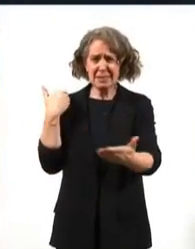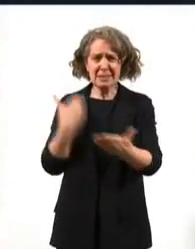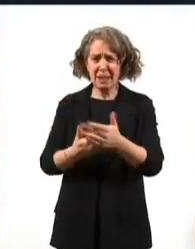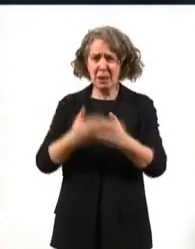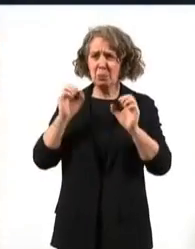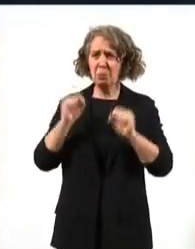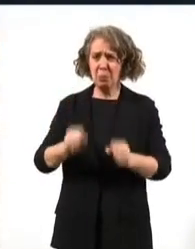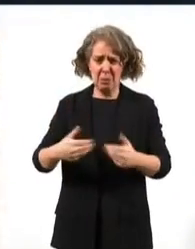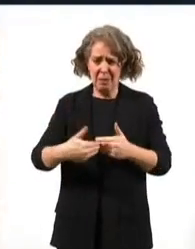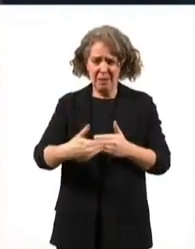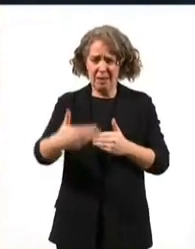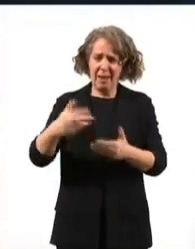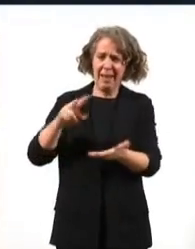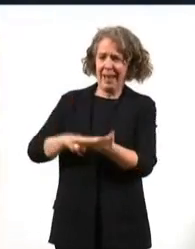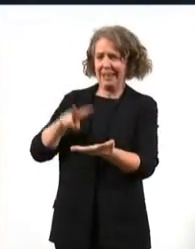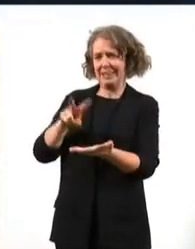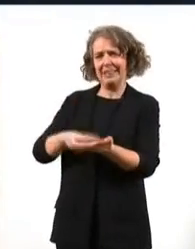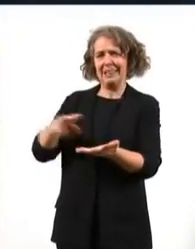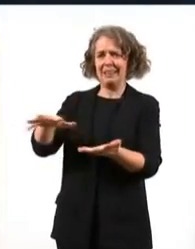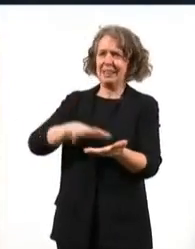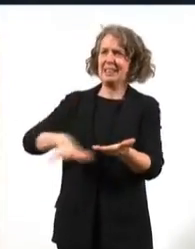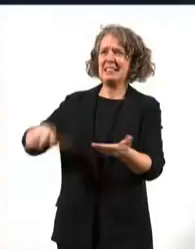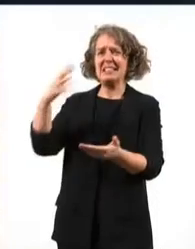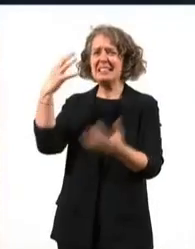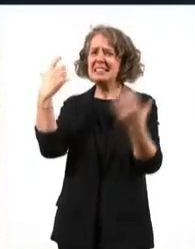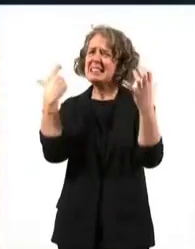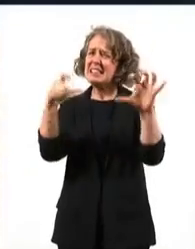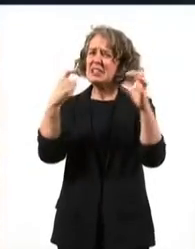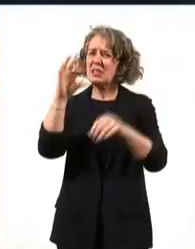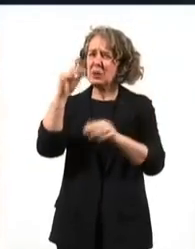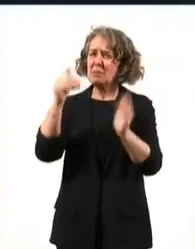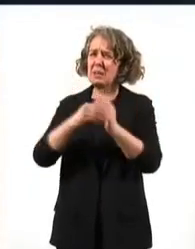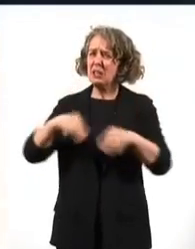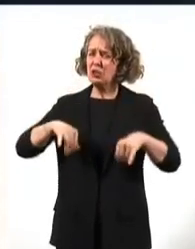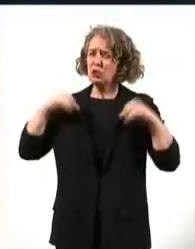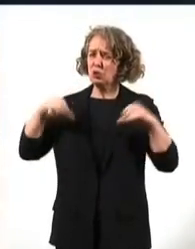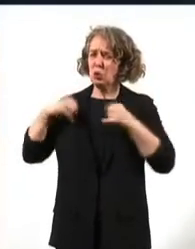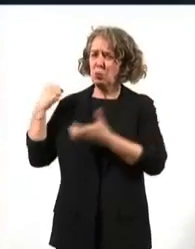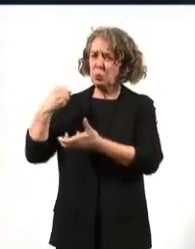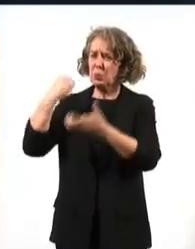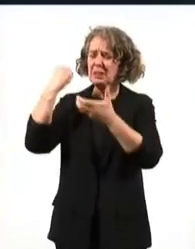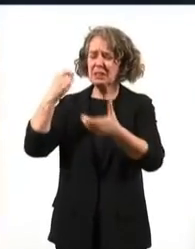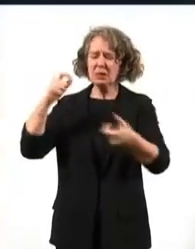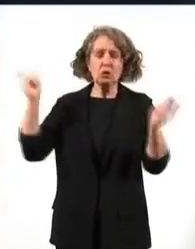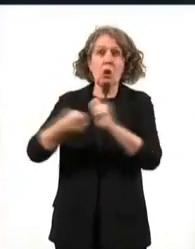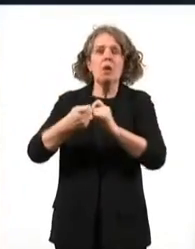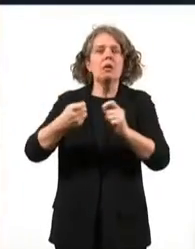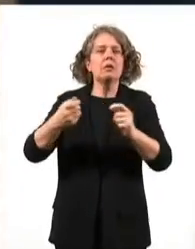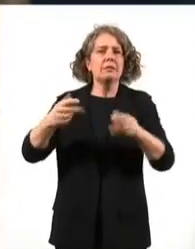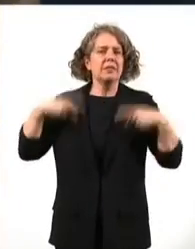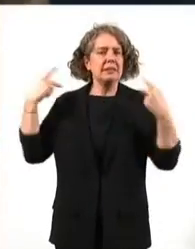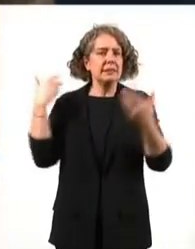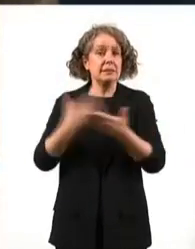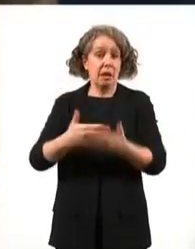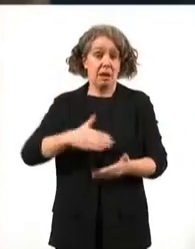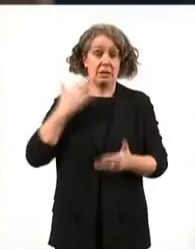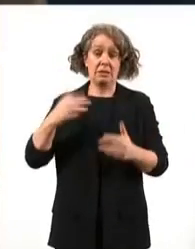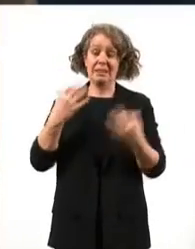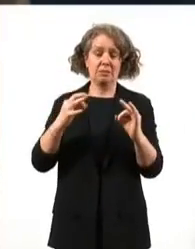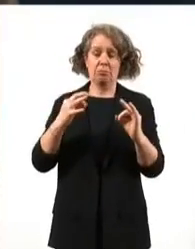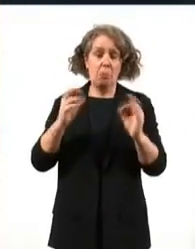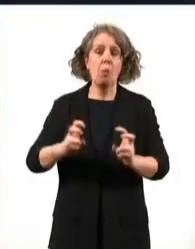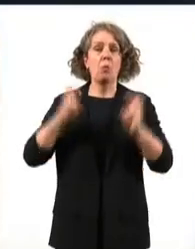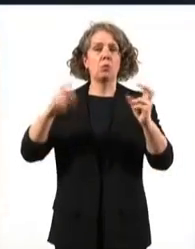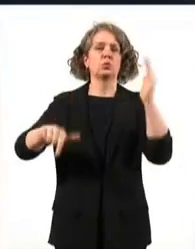de changer demain la réalité de à peu près 750 000 jeunes boursiers, c'est de passer les bourses de 10 à 12 mois. On pense que c'est vraiment une